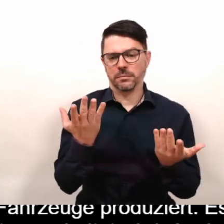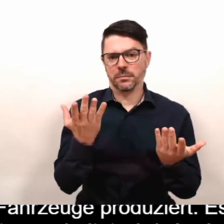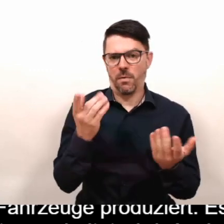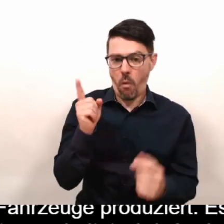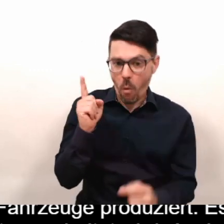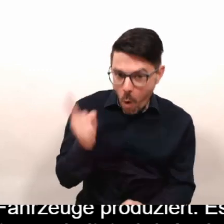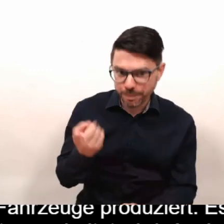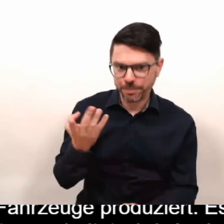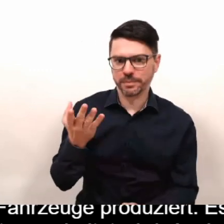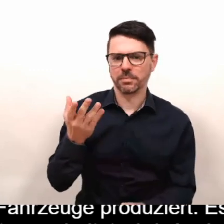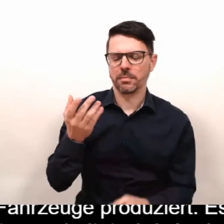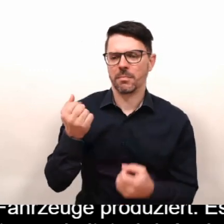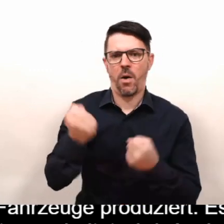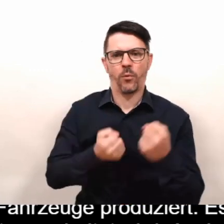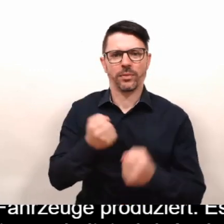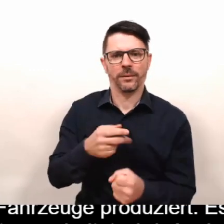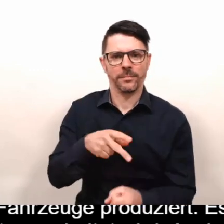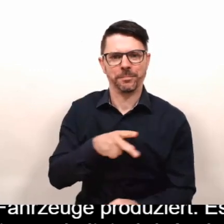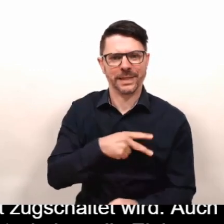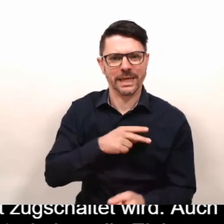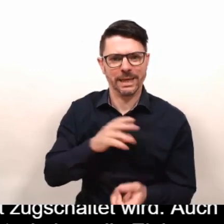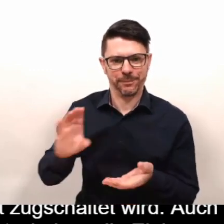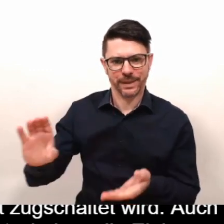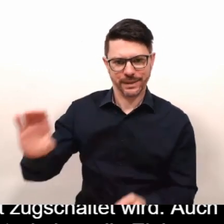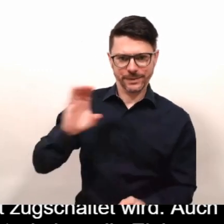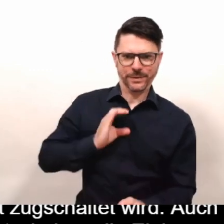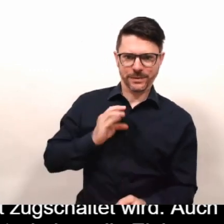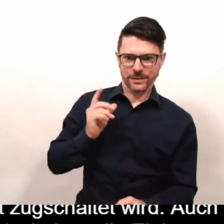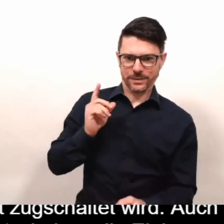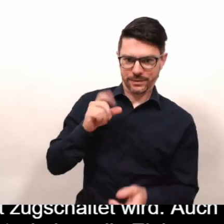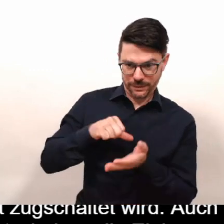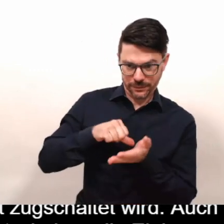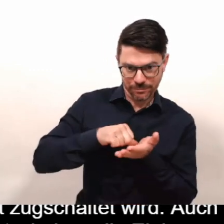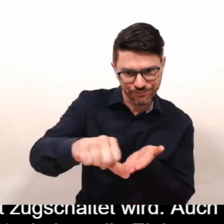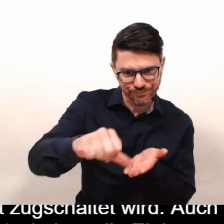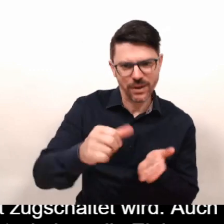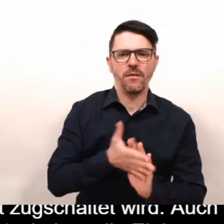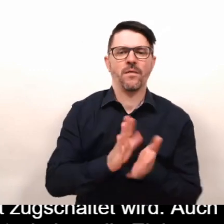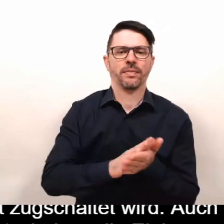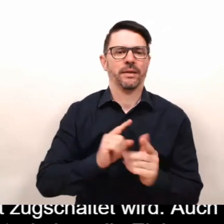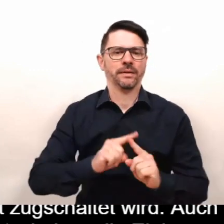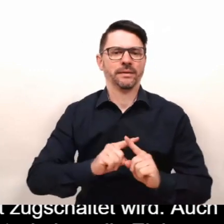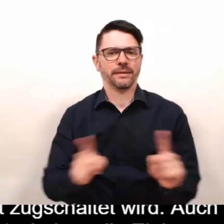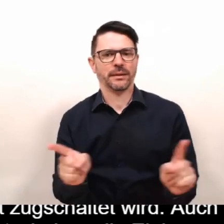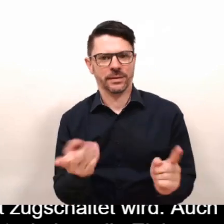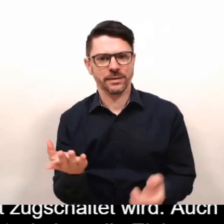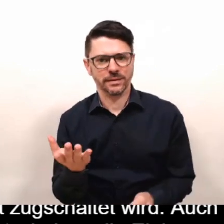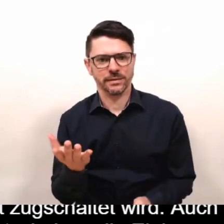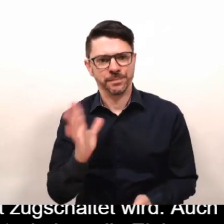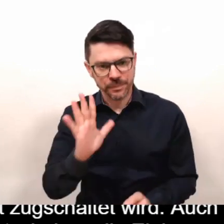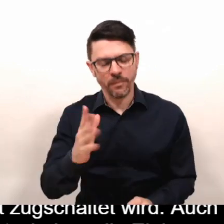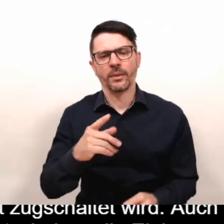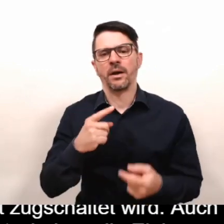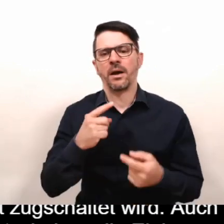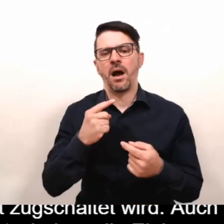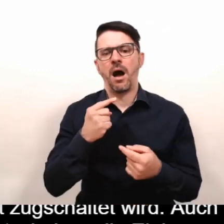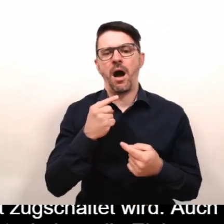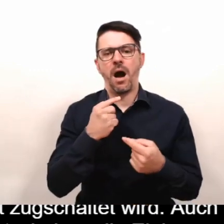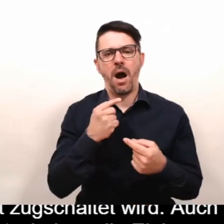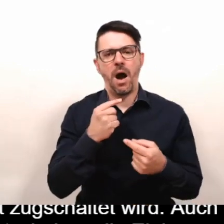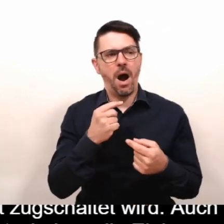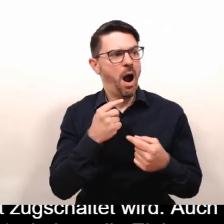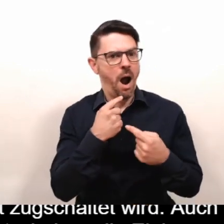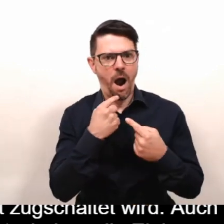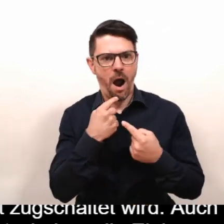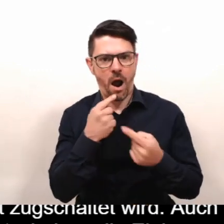wenn man einige Tausend Euro an Prämie bekommt, entscheidet man sich eben doch dann, ein Auto zu kaufen, wenn man es vielleicht auch